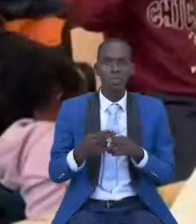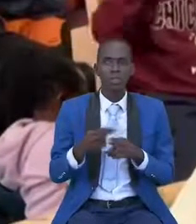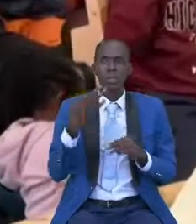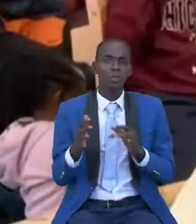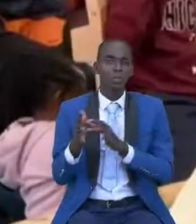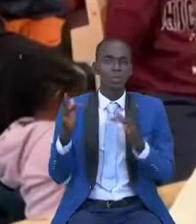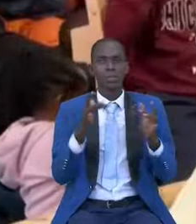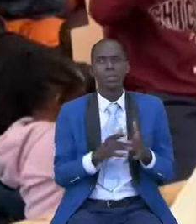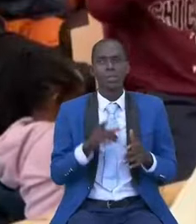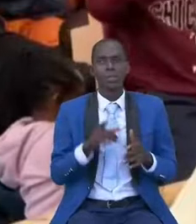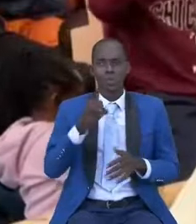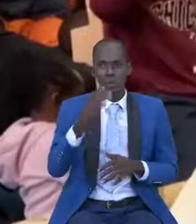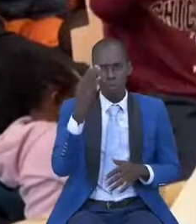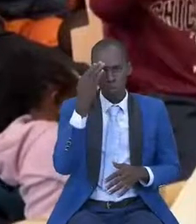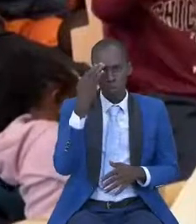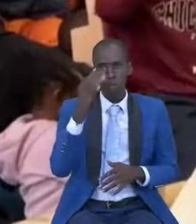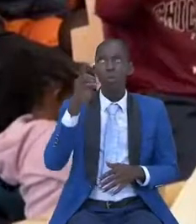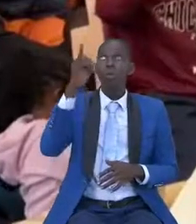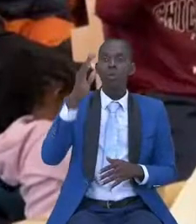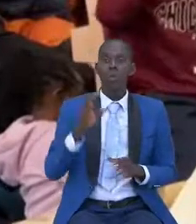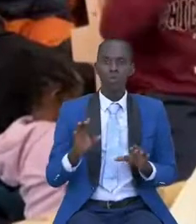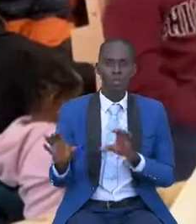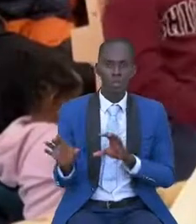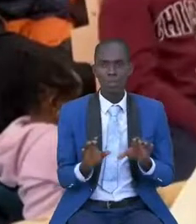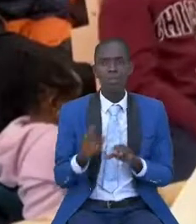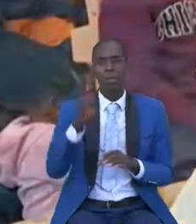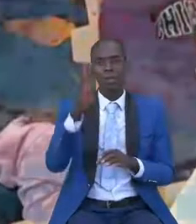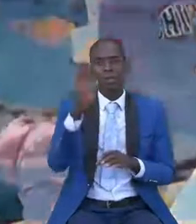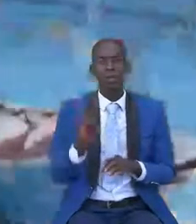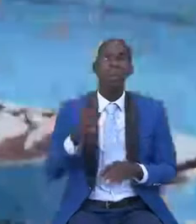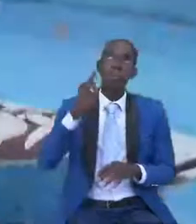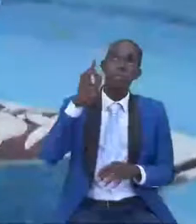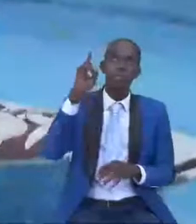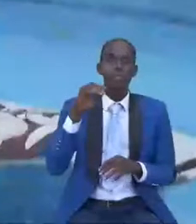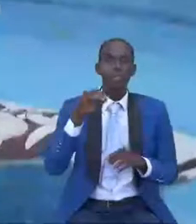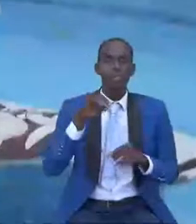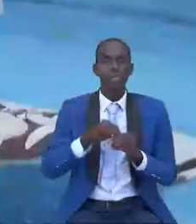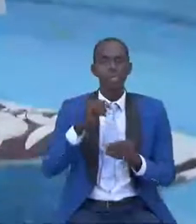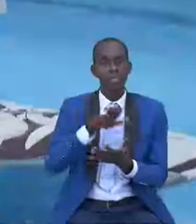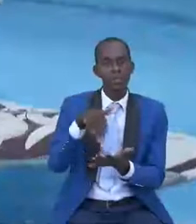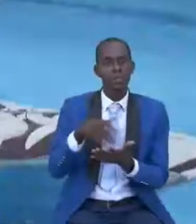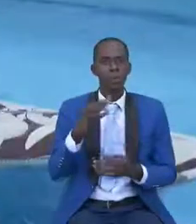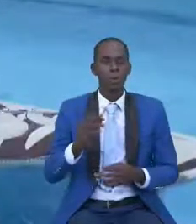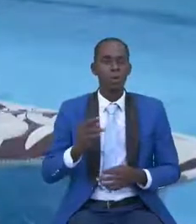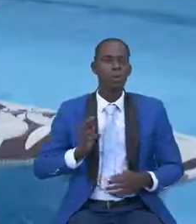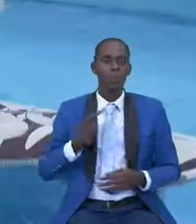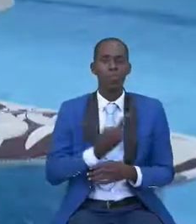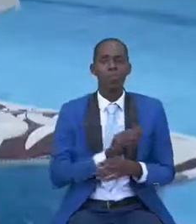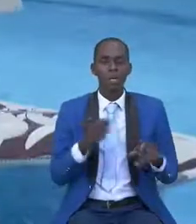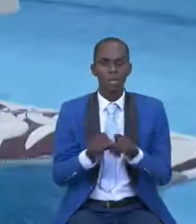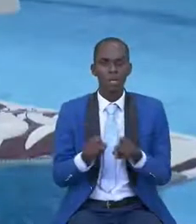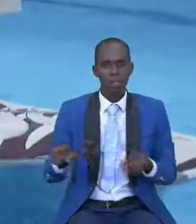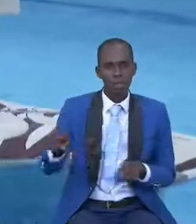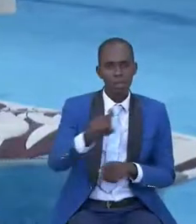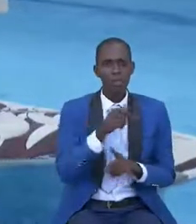a opérées par le nom de Jésus. Vous le savez, Dieu a fait par lui